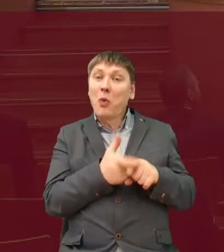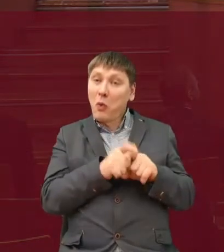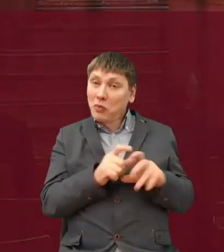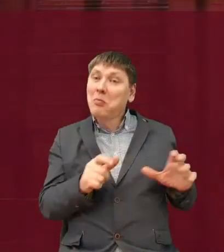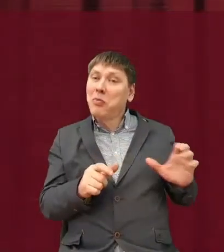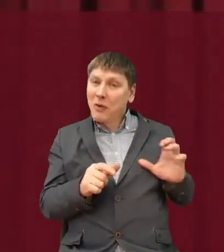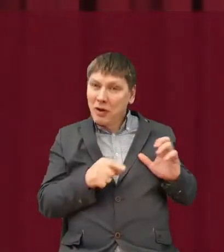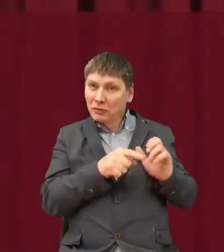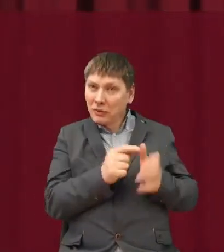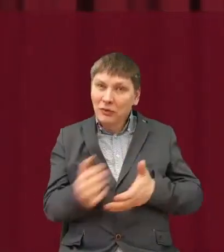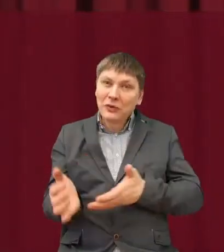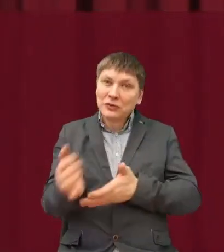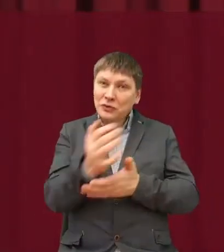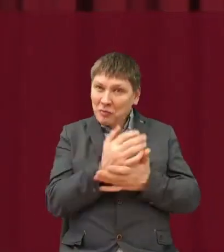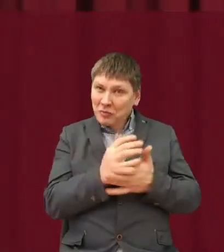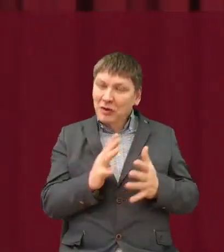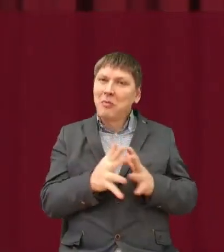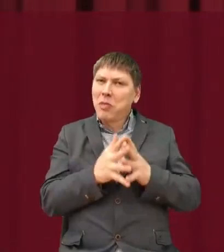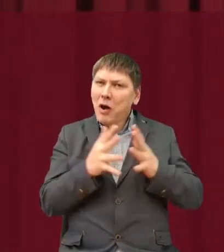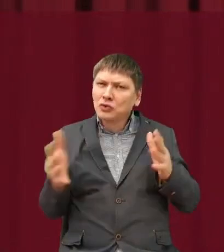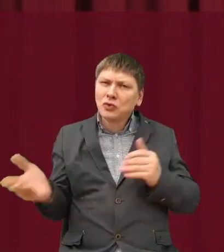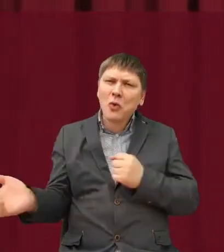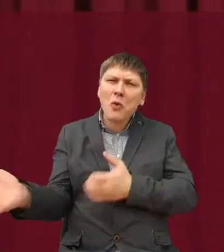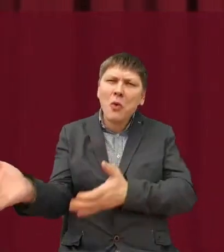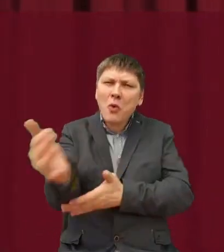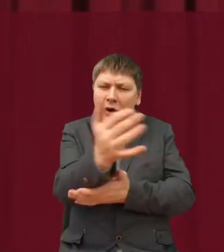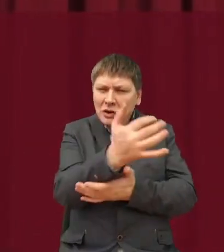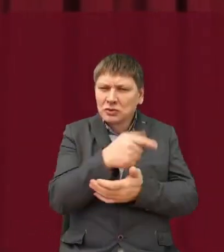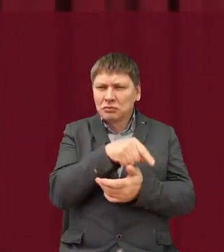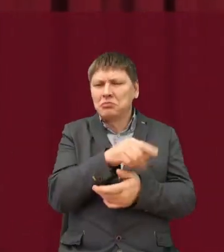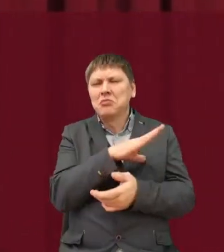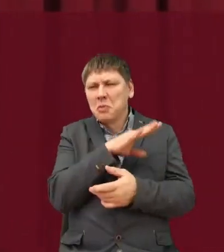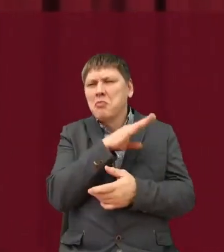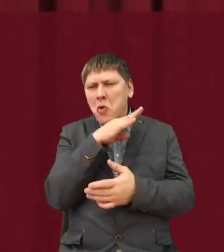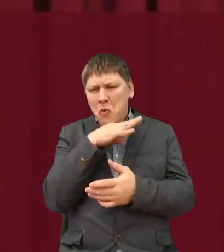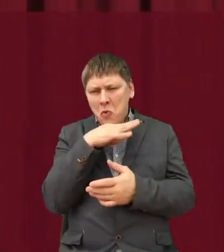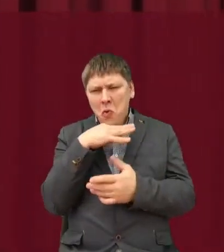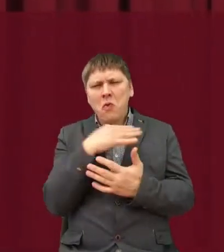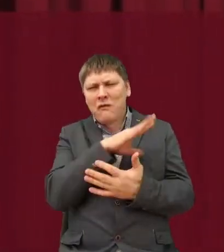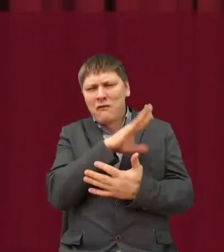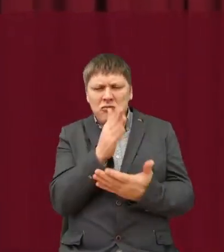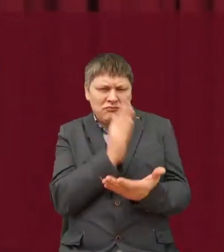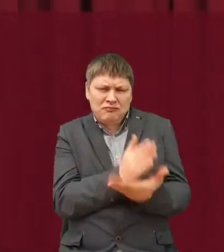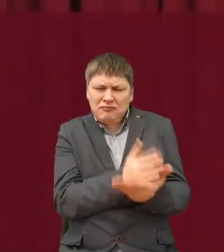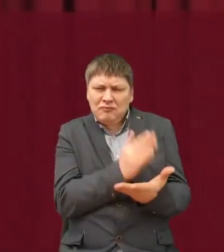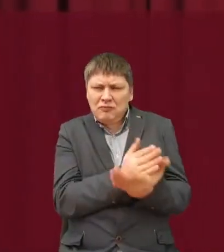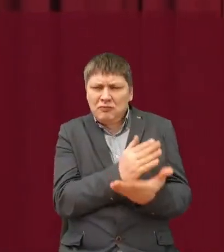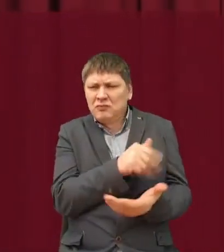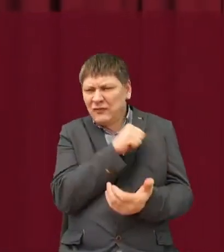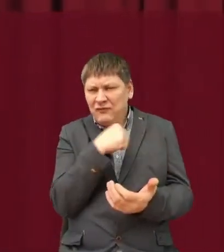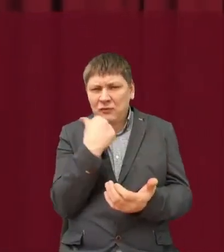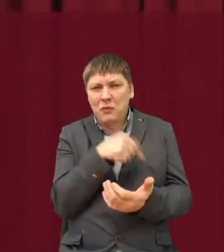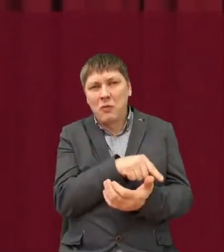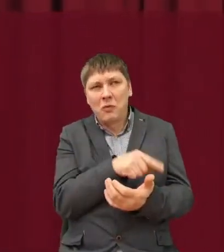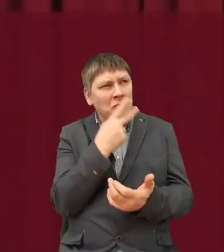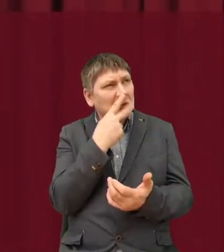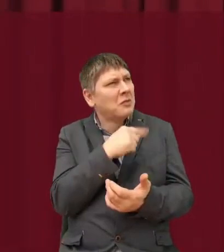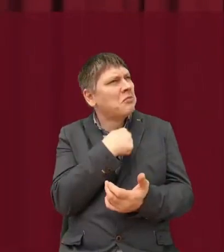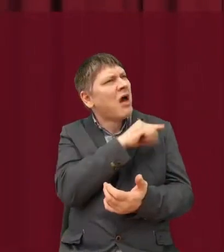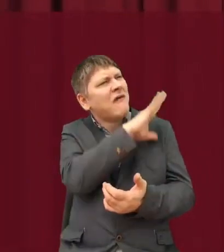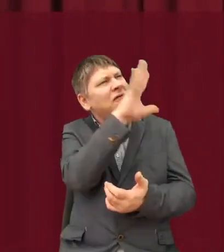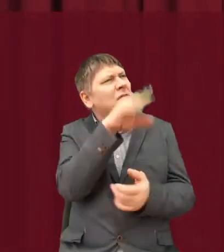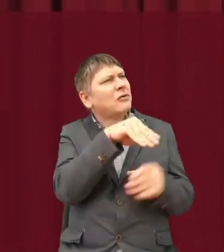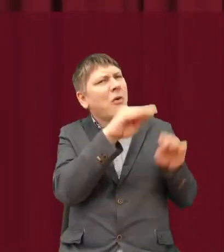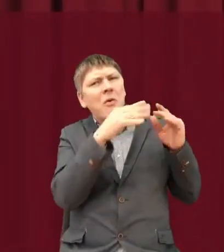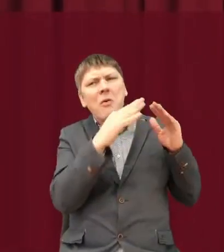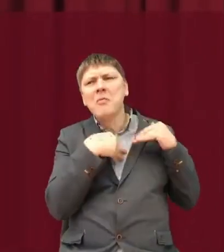он собрал большой урожай у него было большое имение И вот он посмотрел и сказал все закрома которые у меня